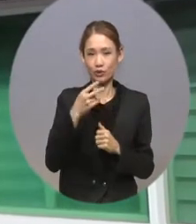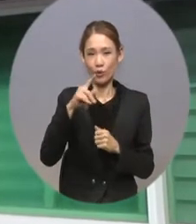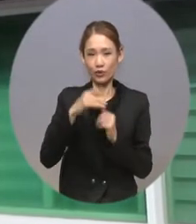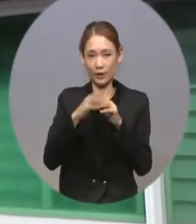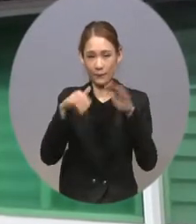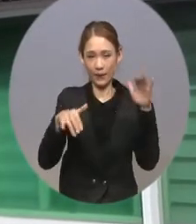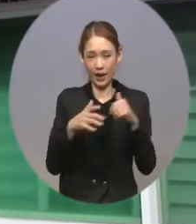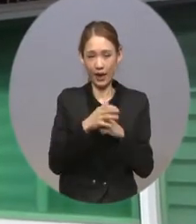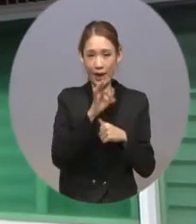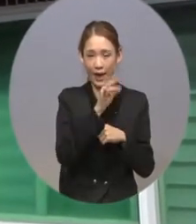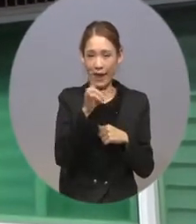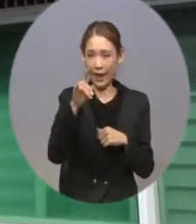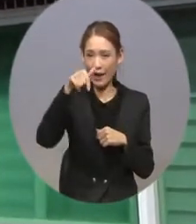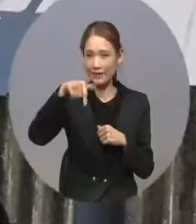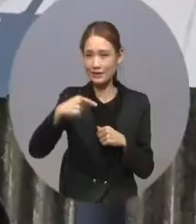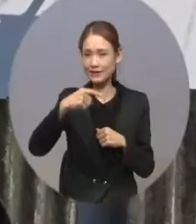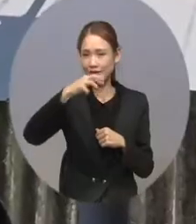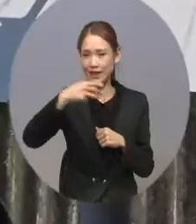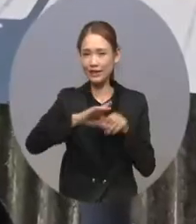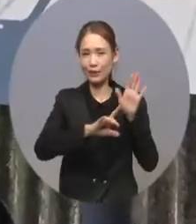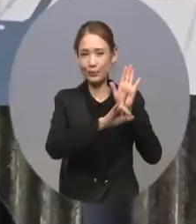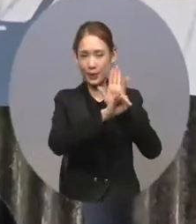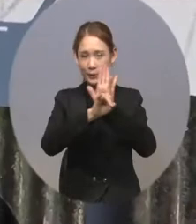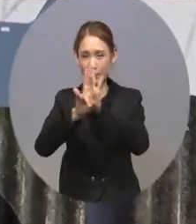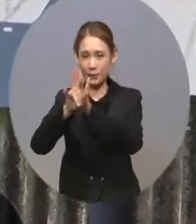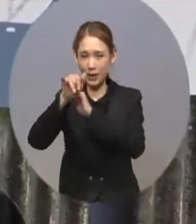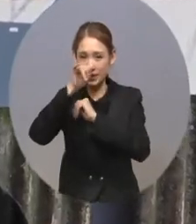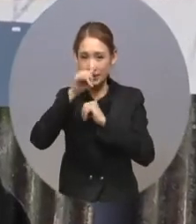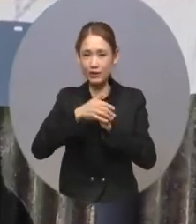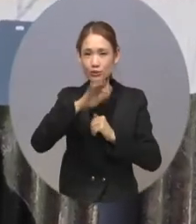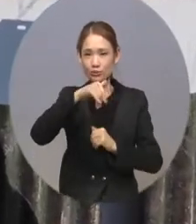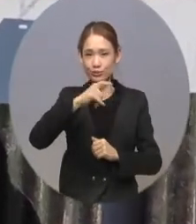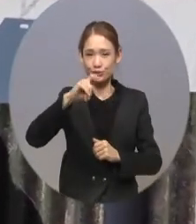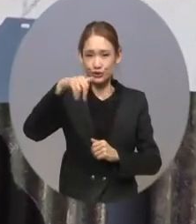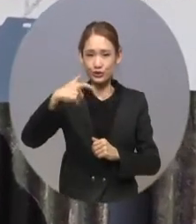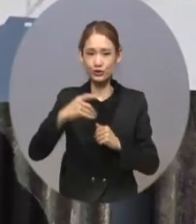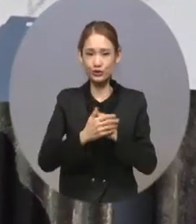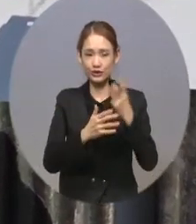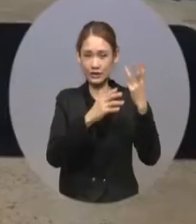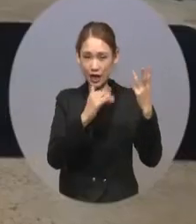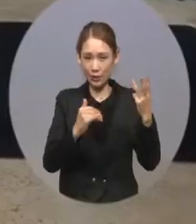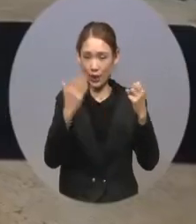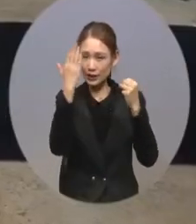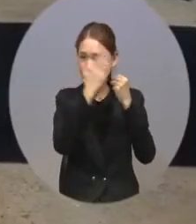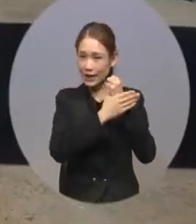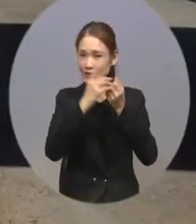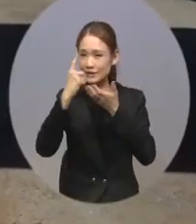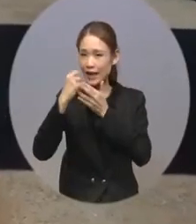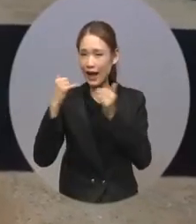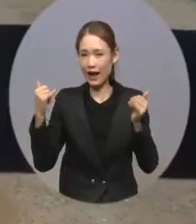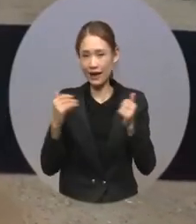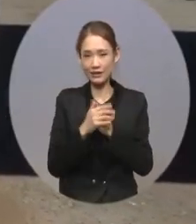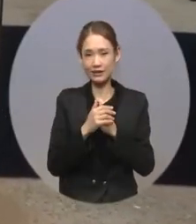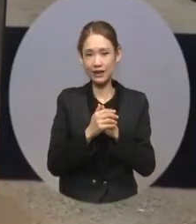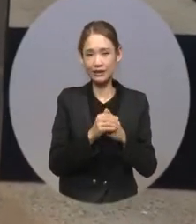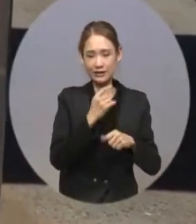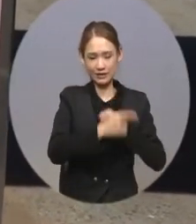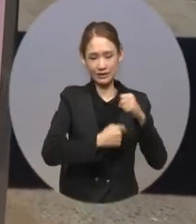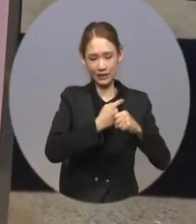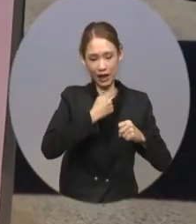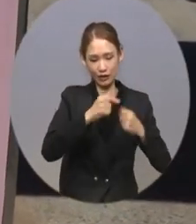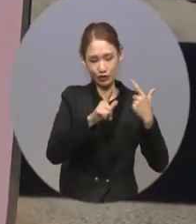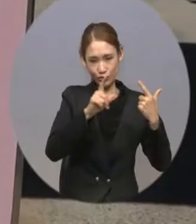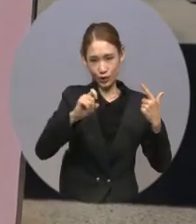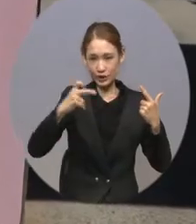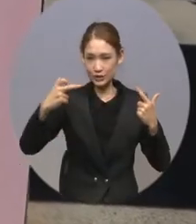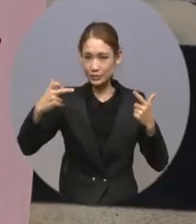에그 갤러리에서 열렸던 전시전 도성 푼쿠툼은 3명의 사진작가들이 지난해 6월부터